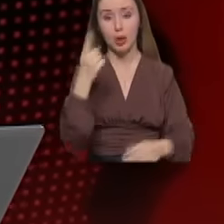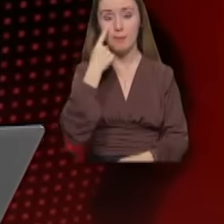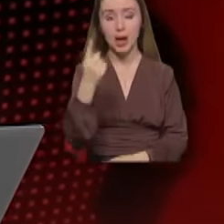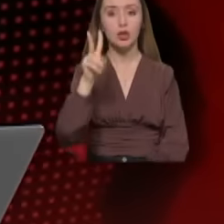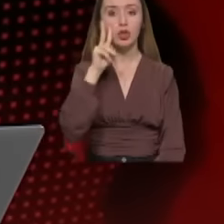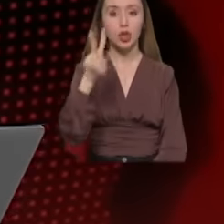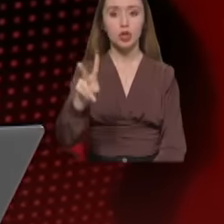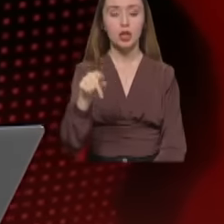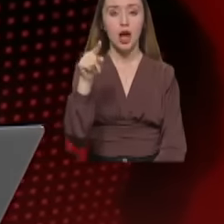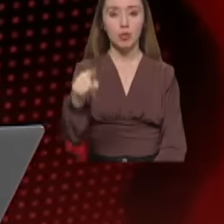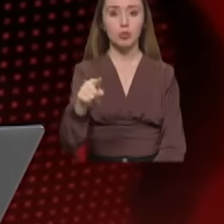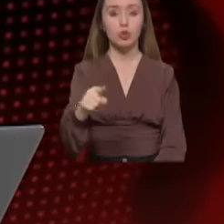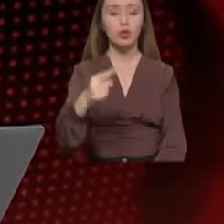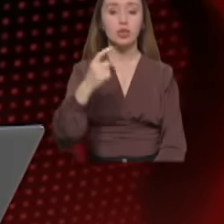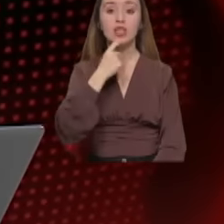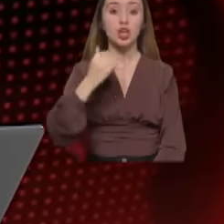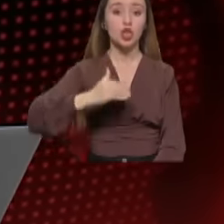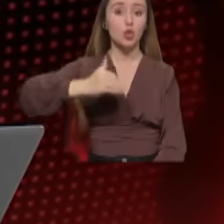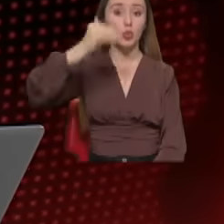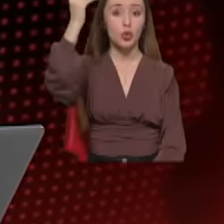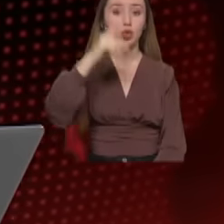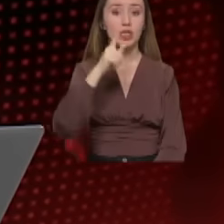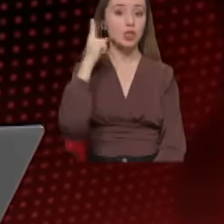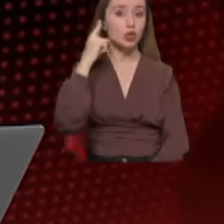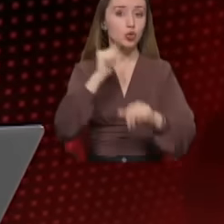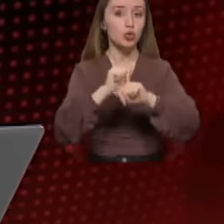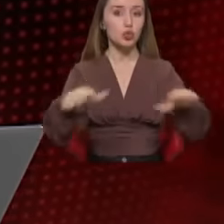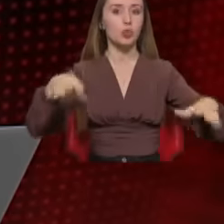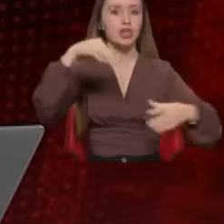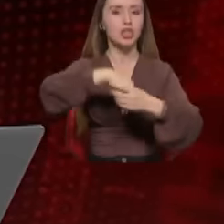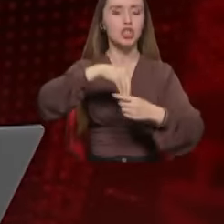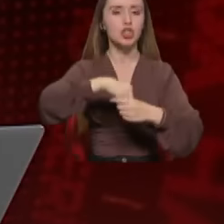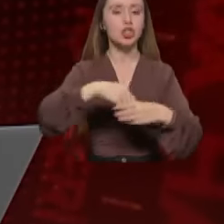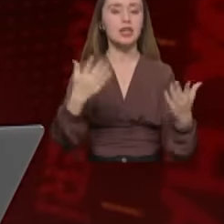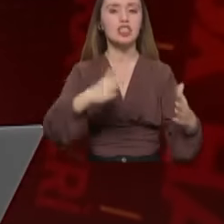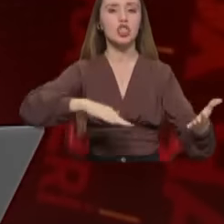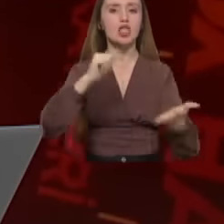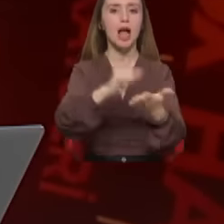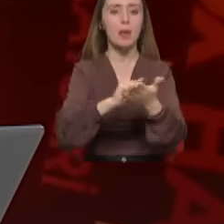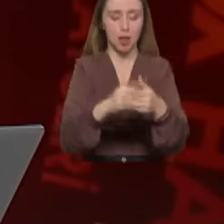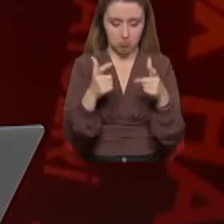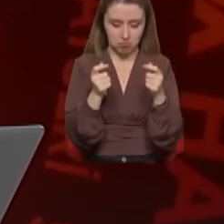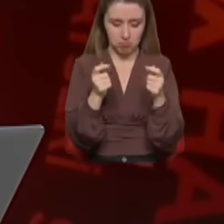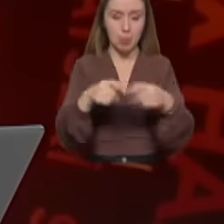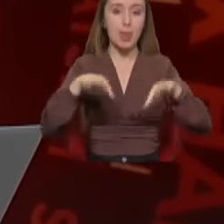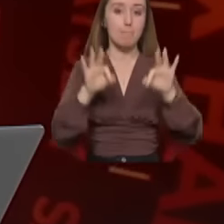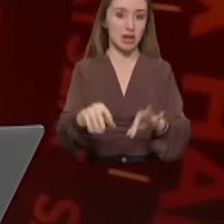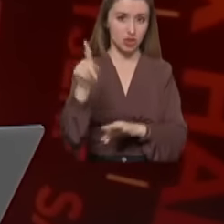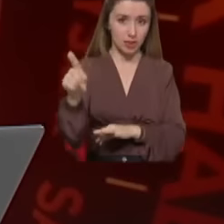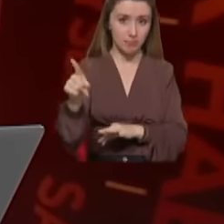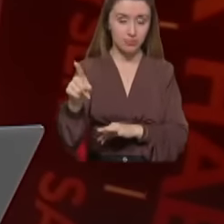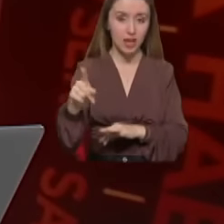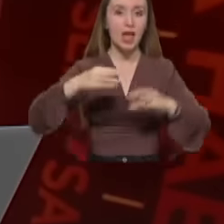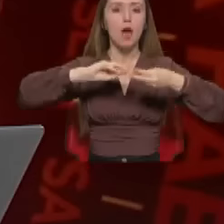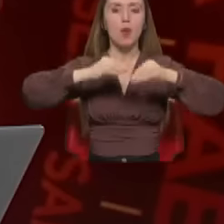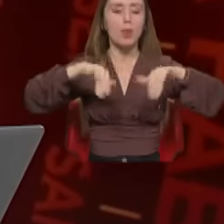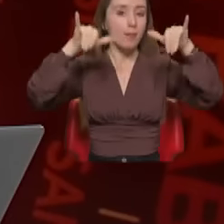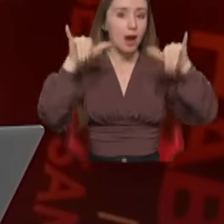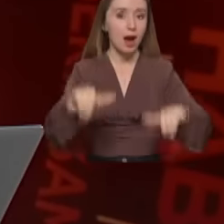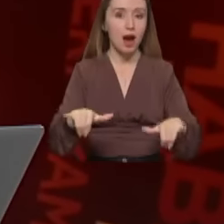Göreceksiniz, ilerlemiş yaşlarına rağmen seslerini duyurabilmek adına nasıl sosyal medya uzmanı olmaya başladılar. Dertleri